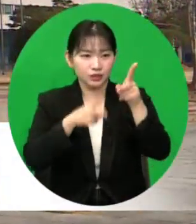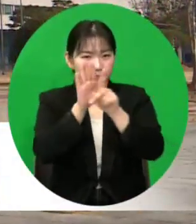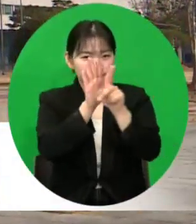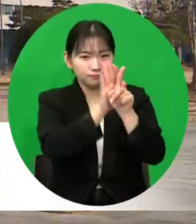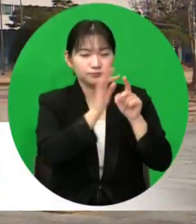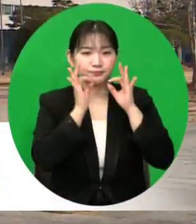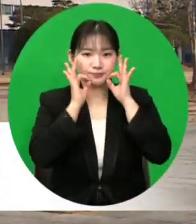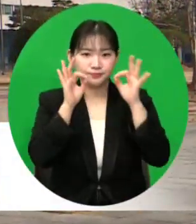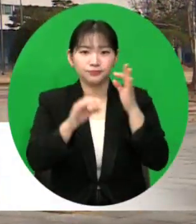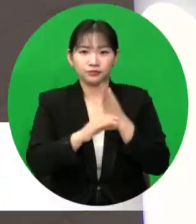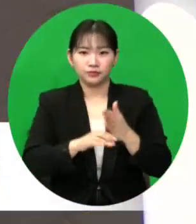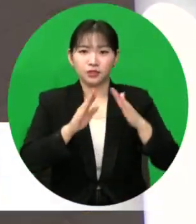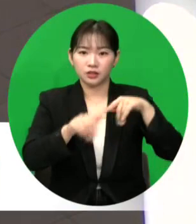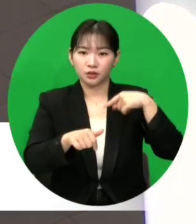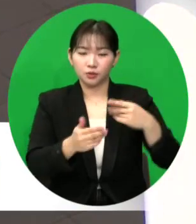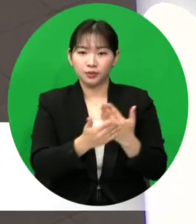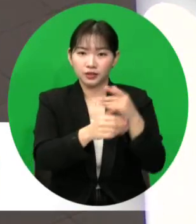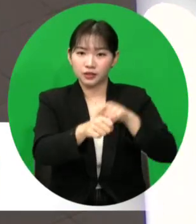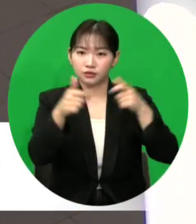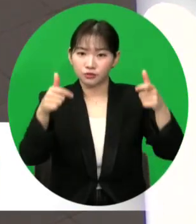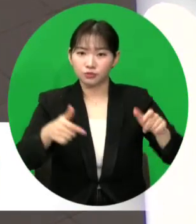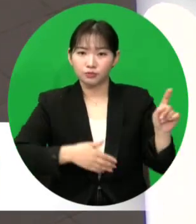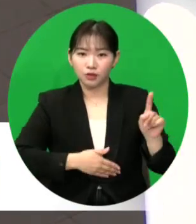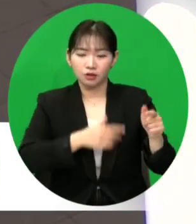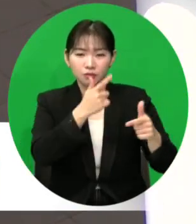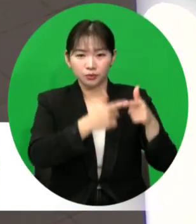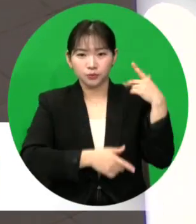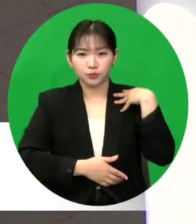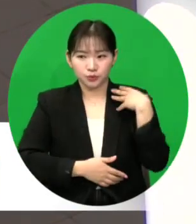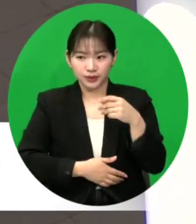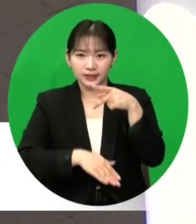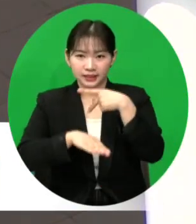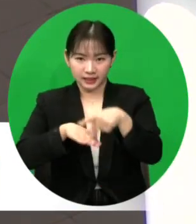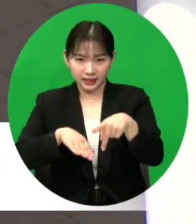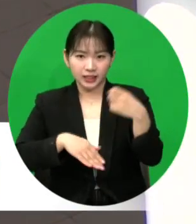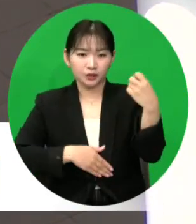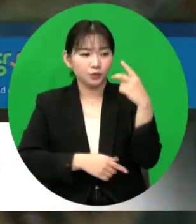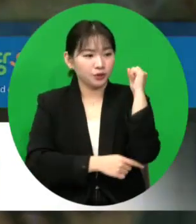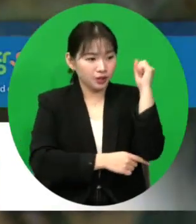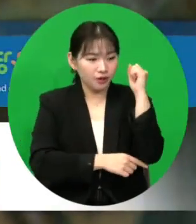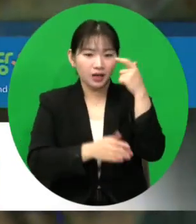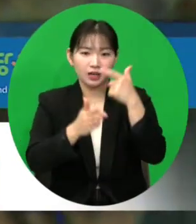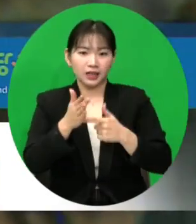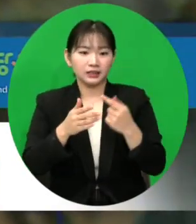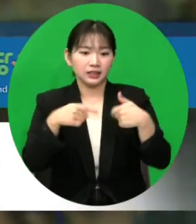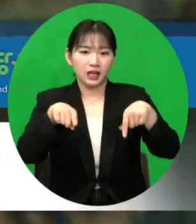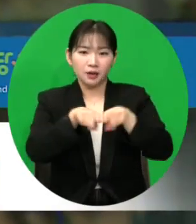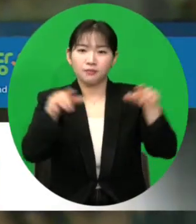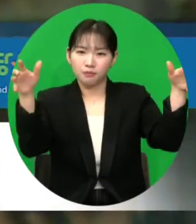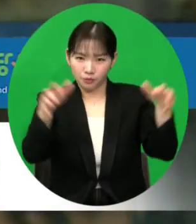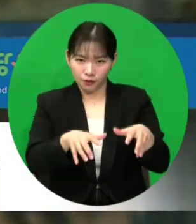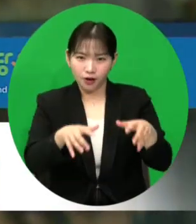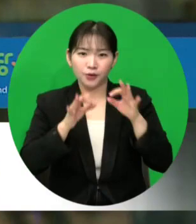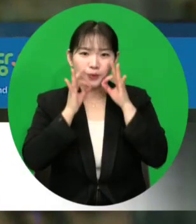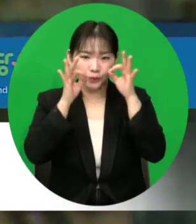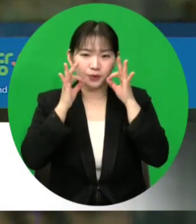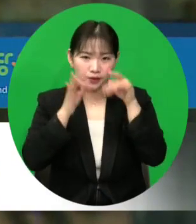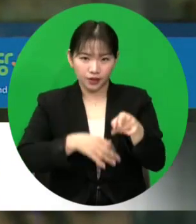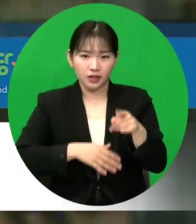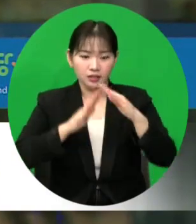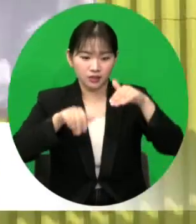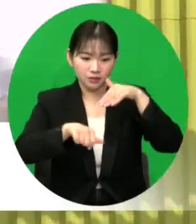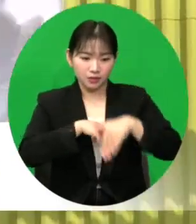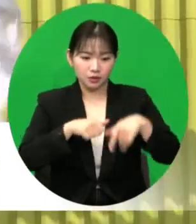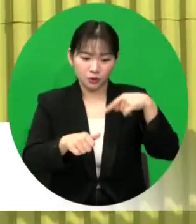있습니다 전남 교육 발전 특근은 목포와 무한 신한 그리고 영암과 강진의 공동 협력해 전남형 교육